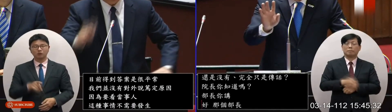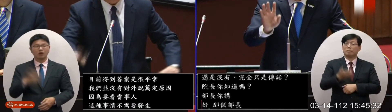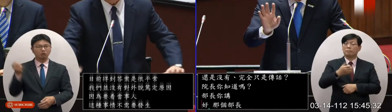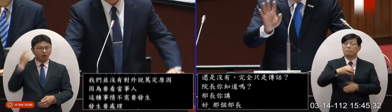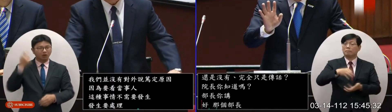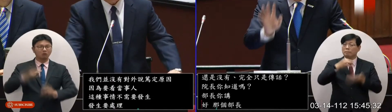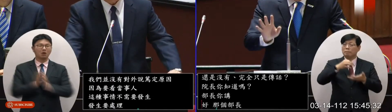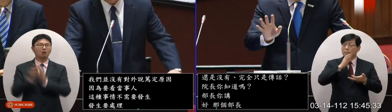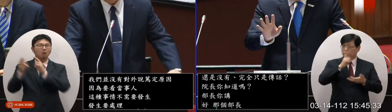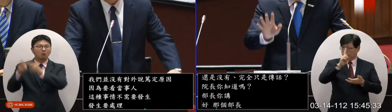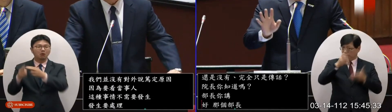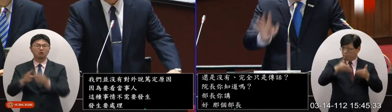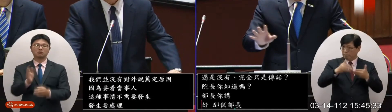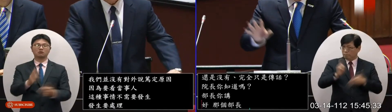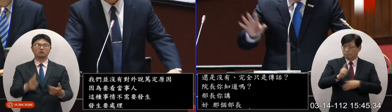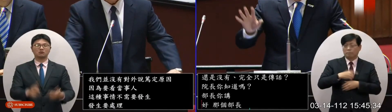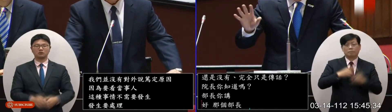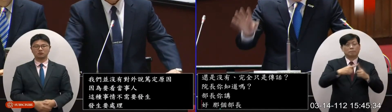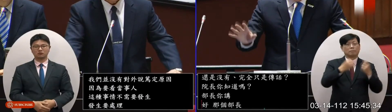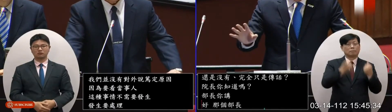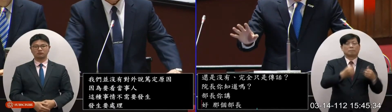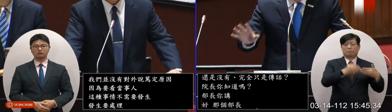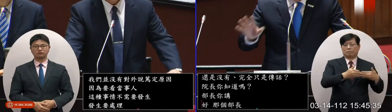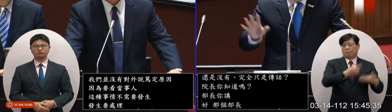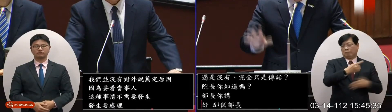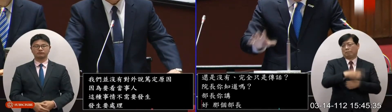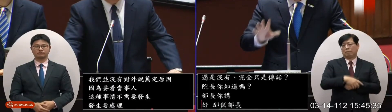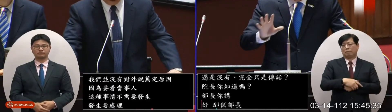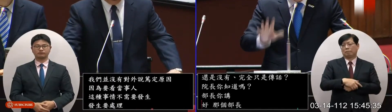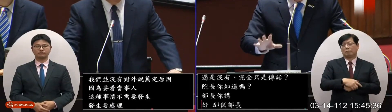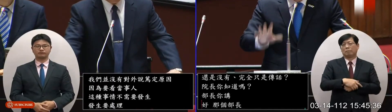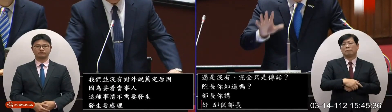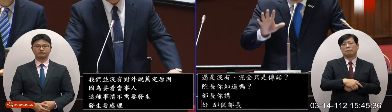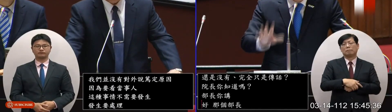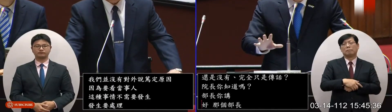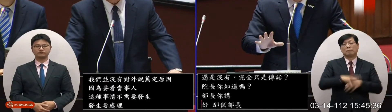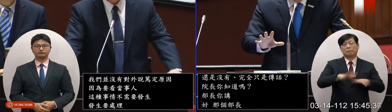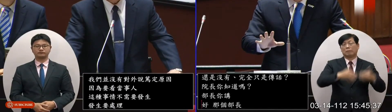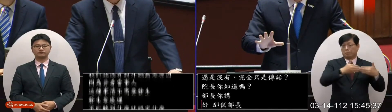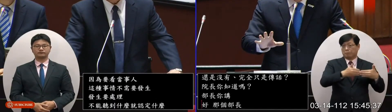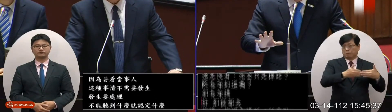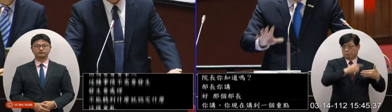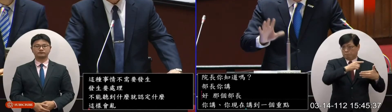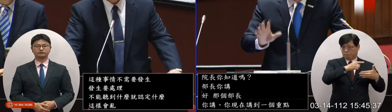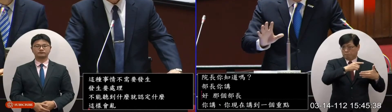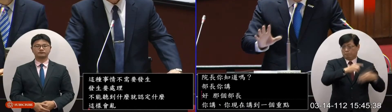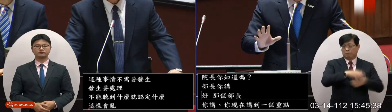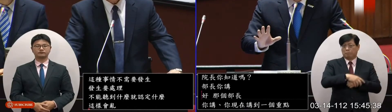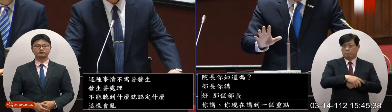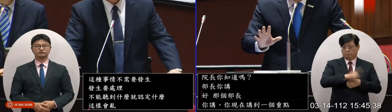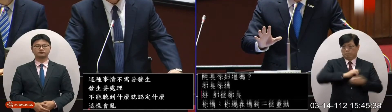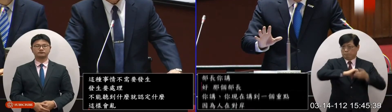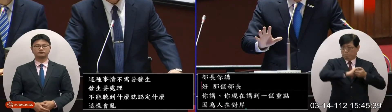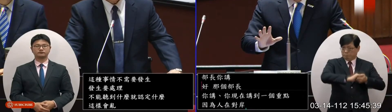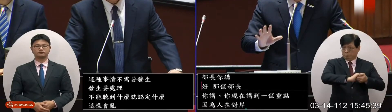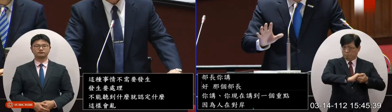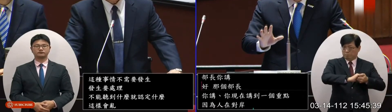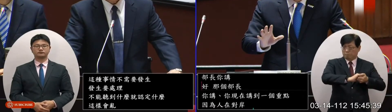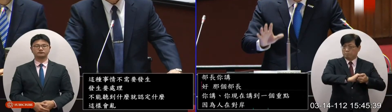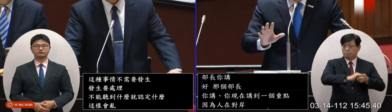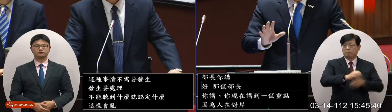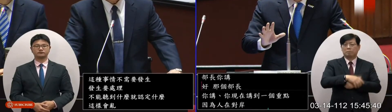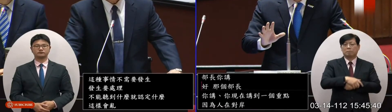讲现在讲到一个重点，因为人在对岸，所以其实现在中共的决定呢、啊，